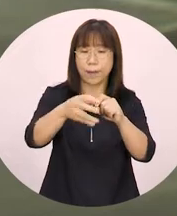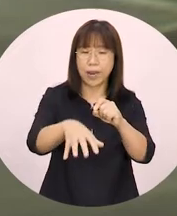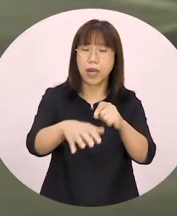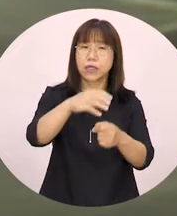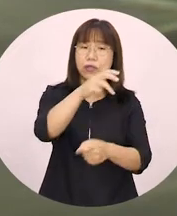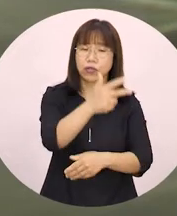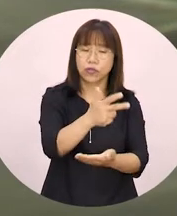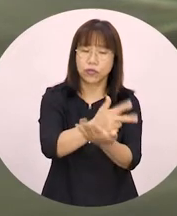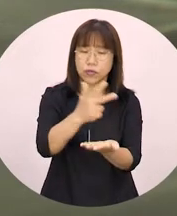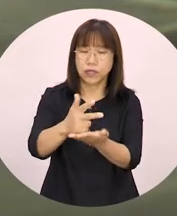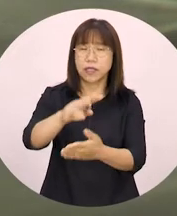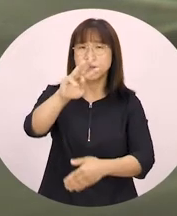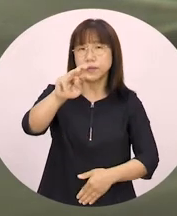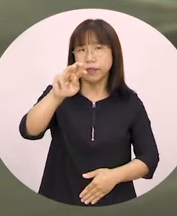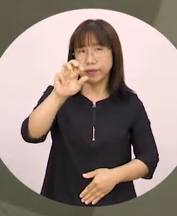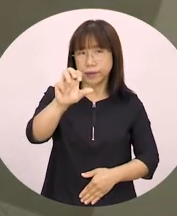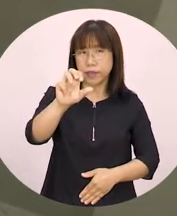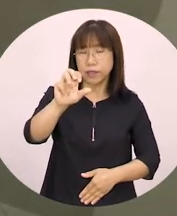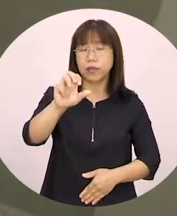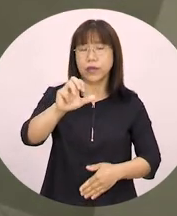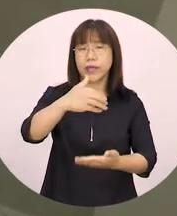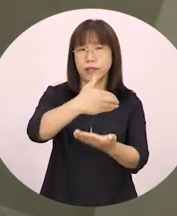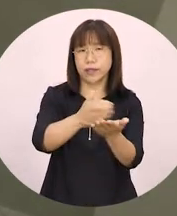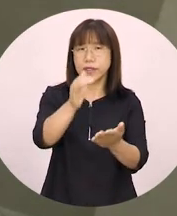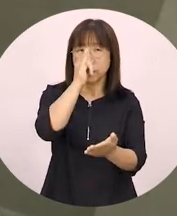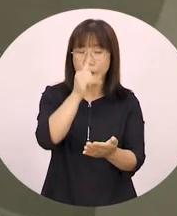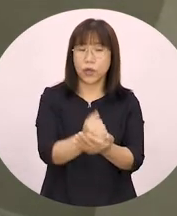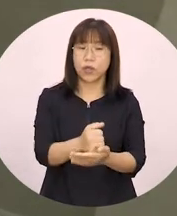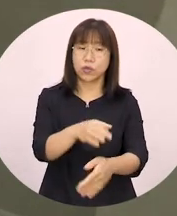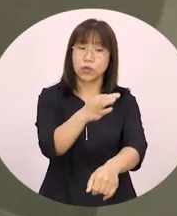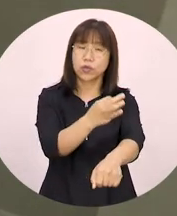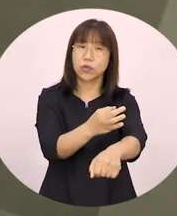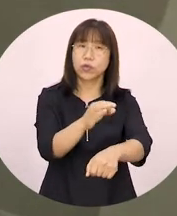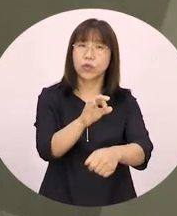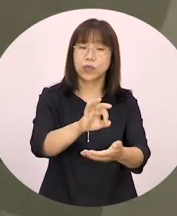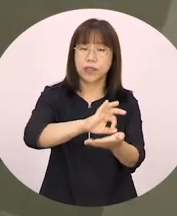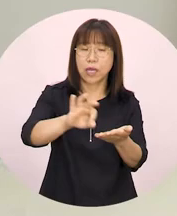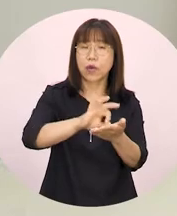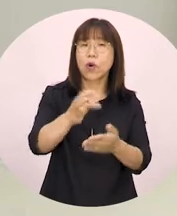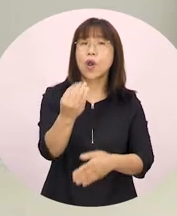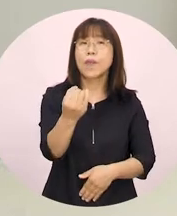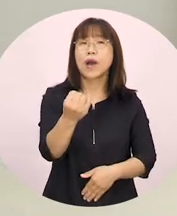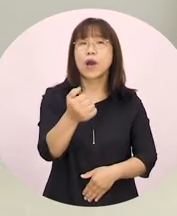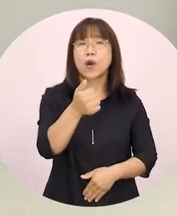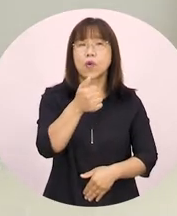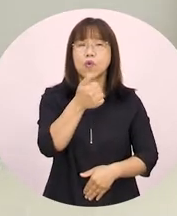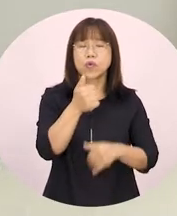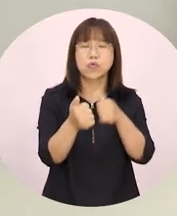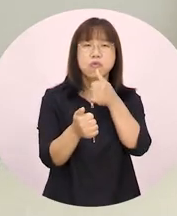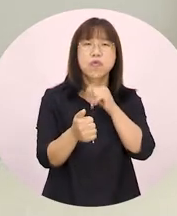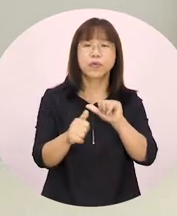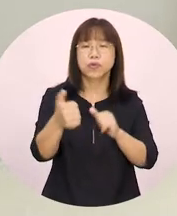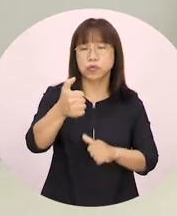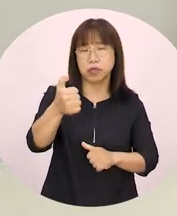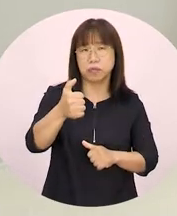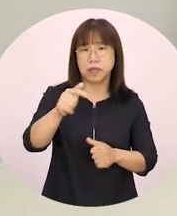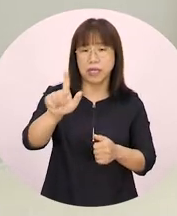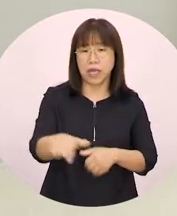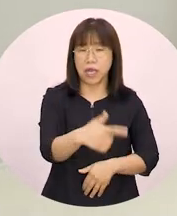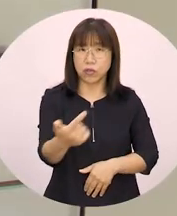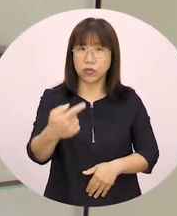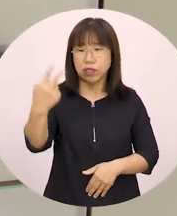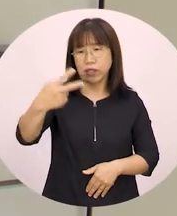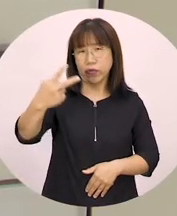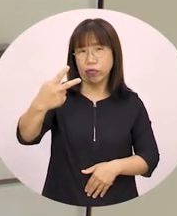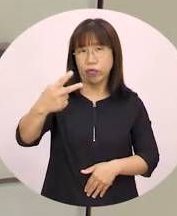있고 주차면수는 32면입니다. 요금은 1회 주차 시 5분당 50원이며 1일 주차 시